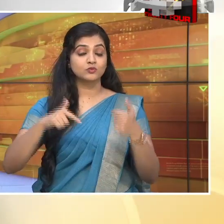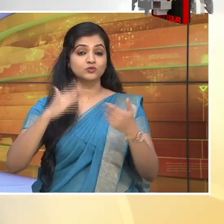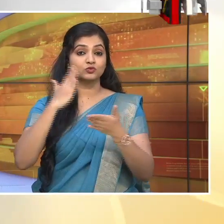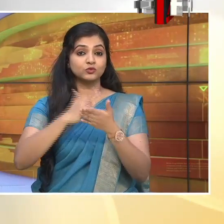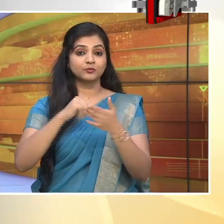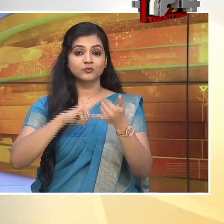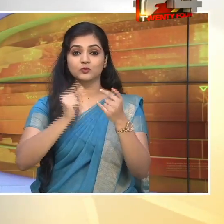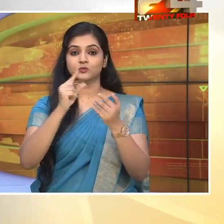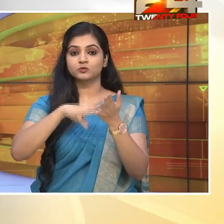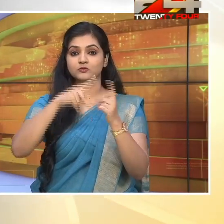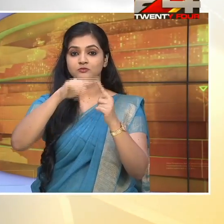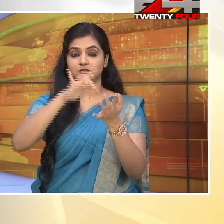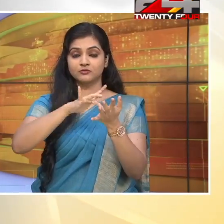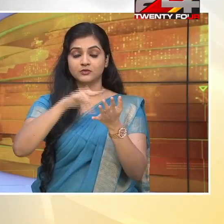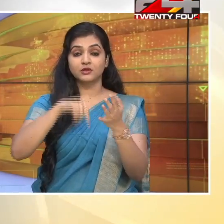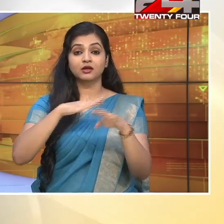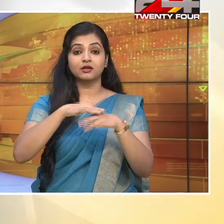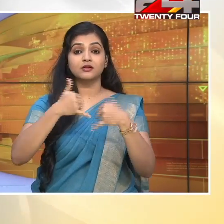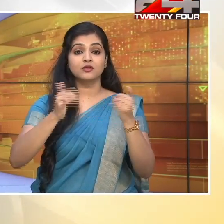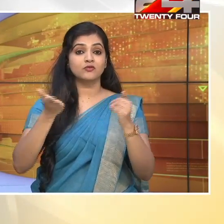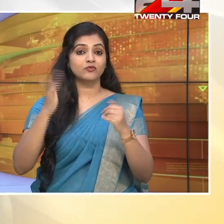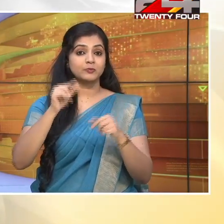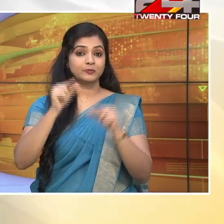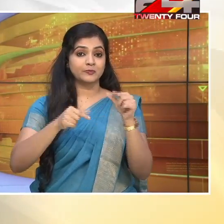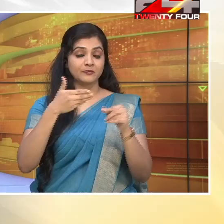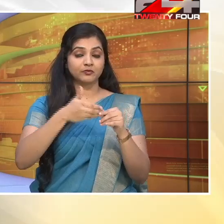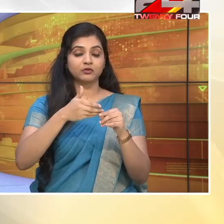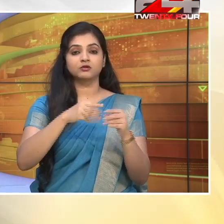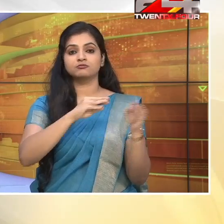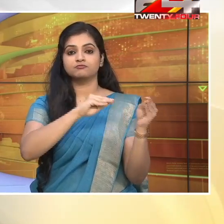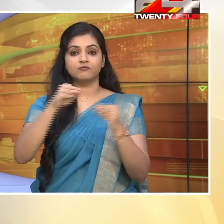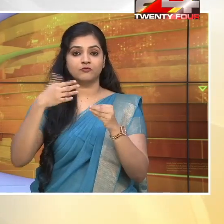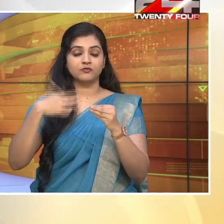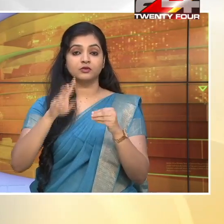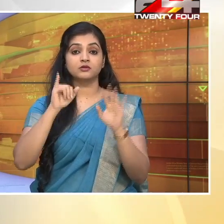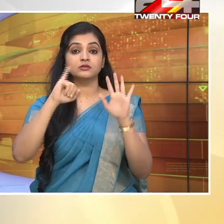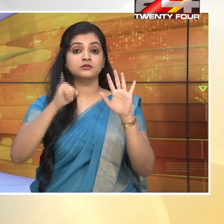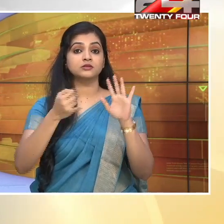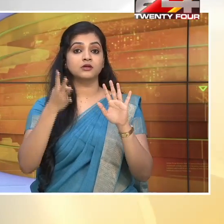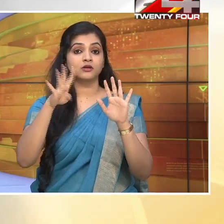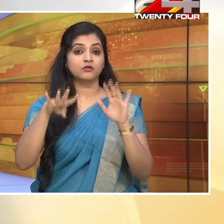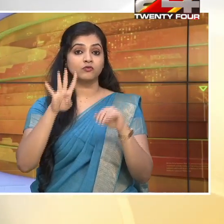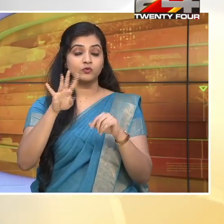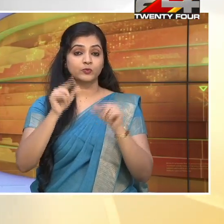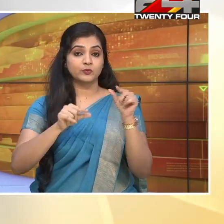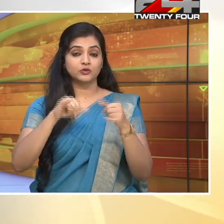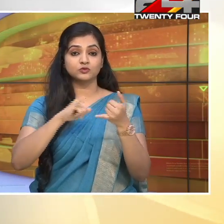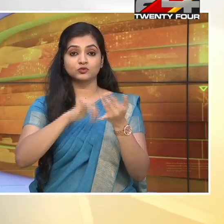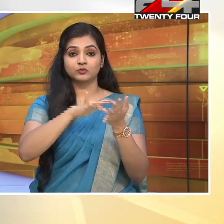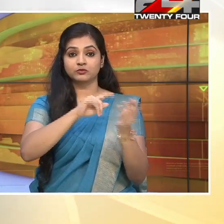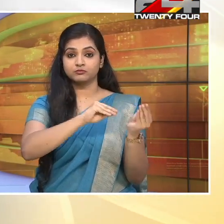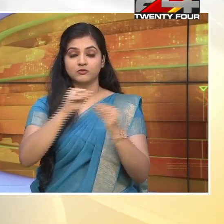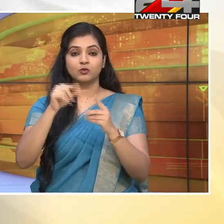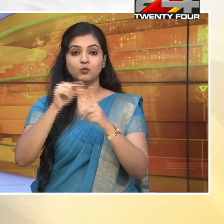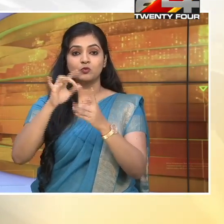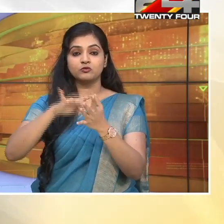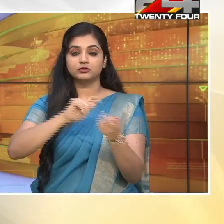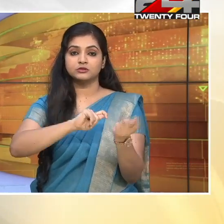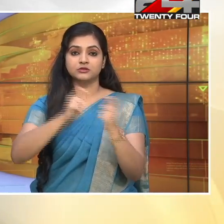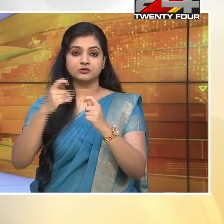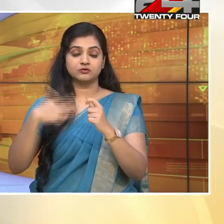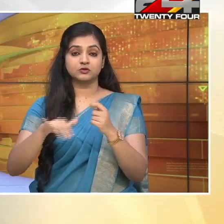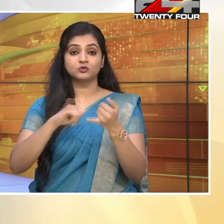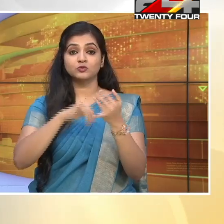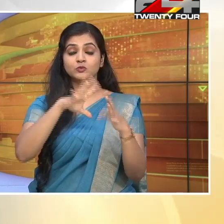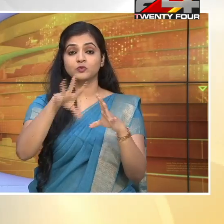വെടിനിർത്തൽ പ്രഖ്യാപിച്ച സുമിയിൽ നിന്ന് ഇന്ത്യൻ പൌരന്മാരെ ഒഴിപ്പിച്ചു. 694 പേരെ സുമിയിൽ നിന്ന് പോൾട്ടോവയിലാണ് എത്തിച്ചത്. സുമി